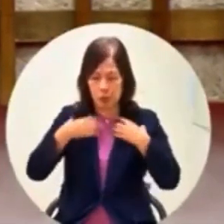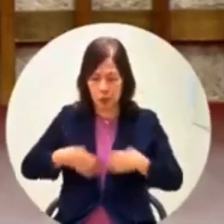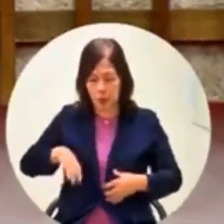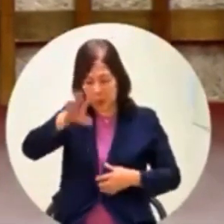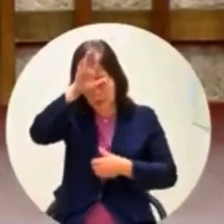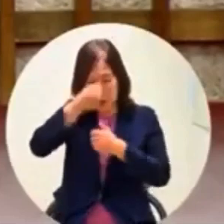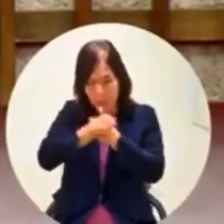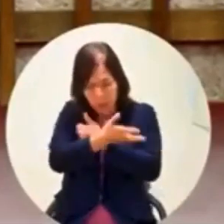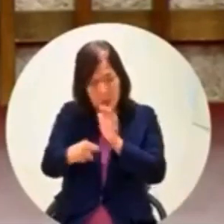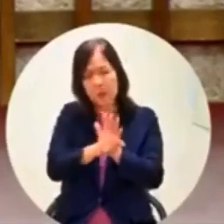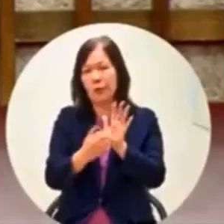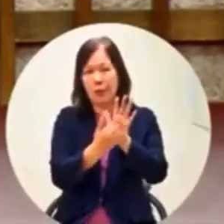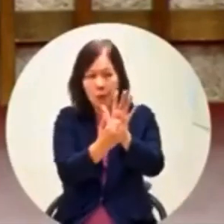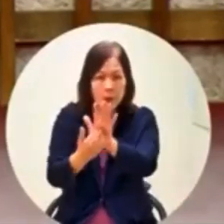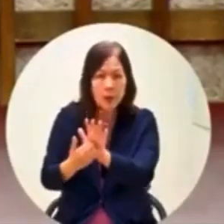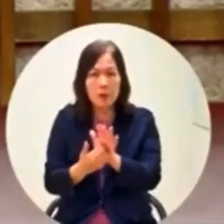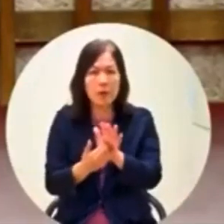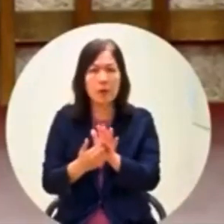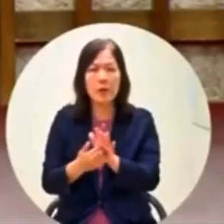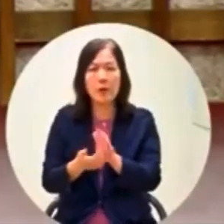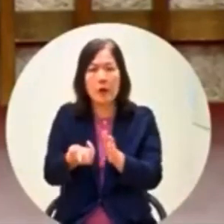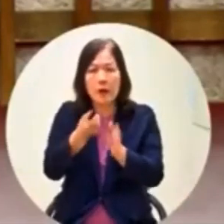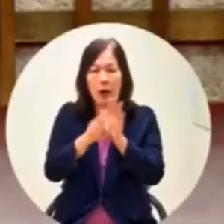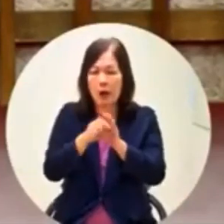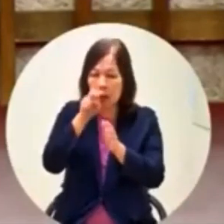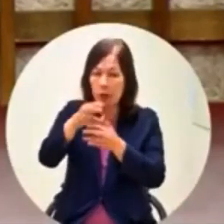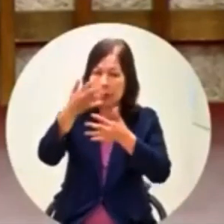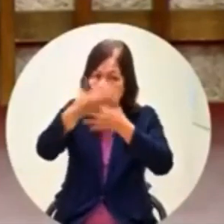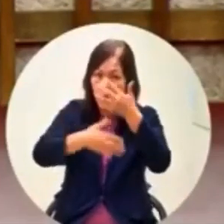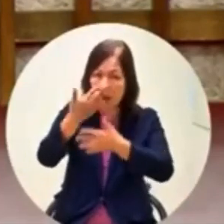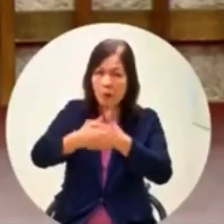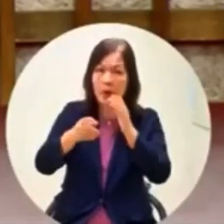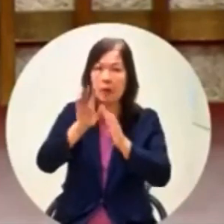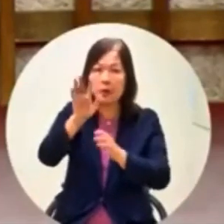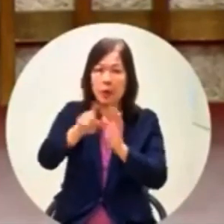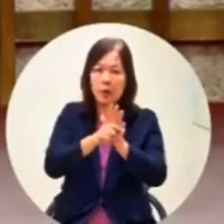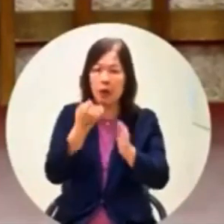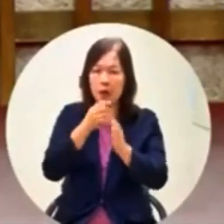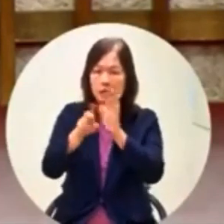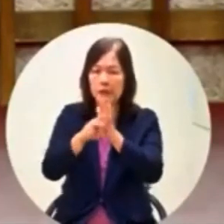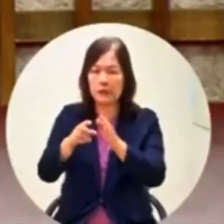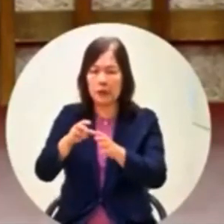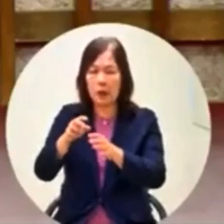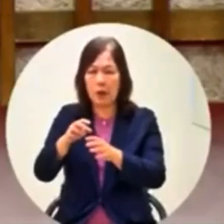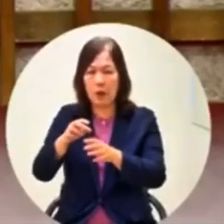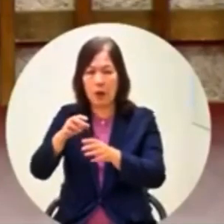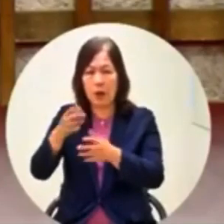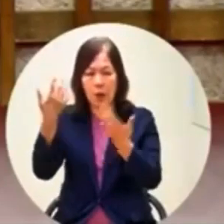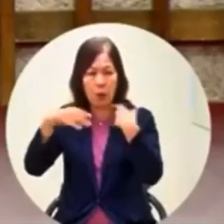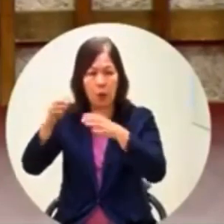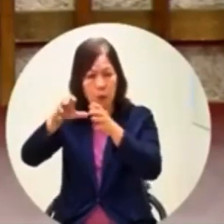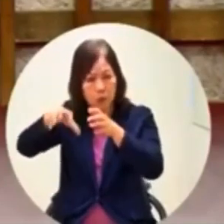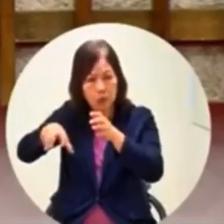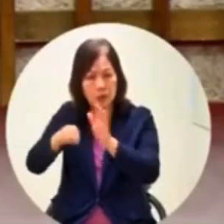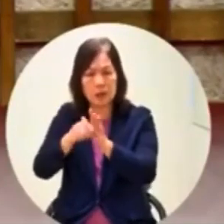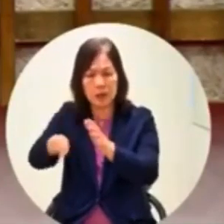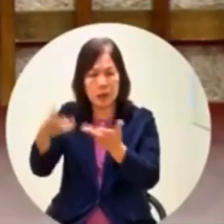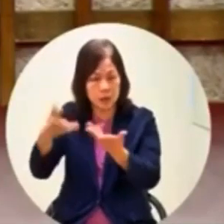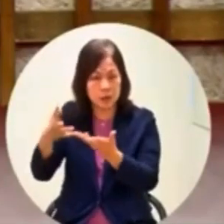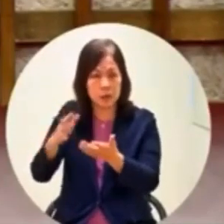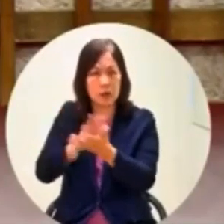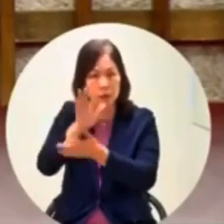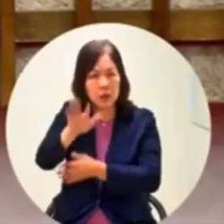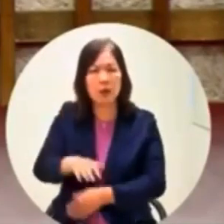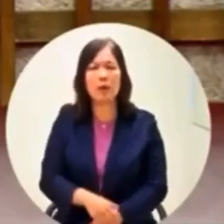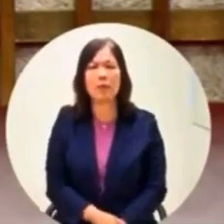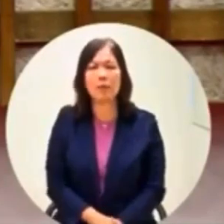护，刚刚看到有一个画面叫金巴黎，所以说在这个金巴黎的事件之后，我们也